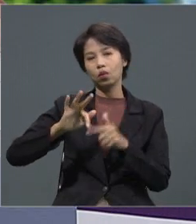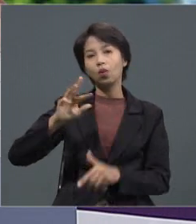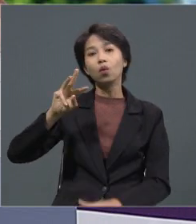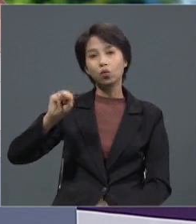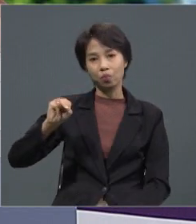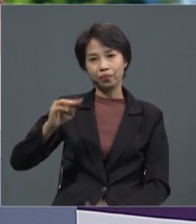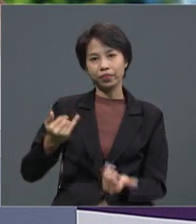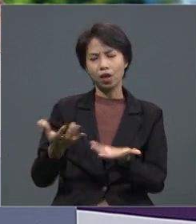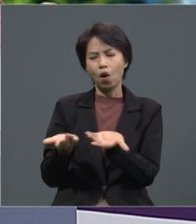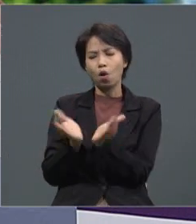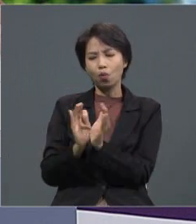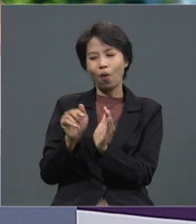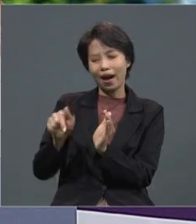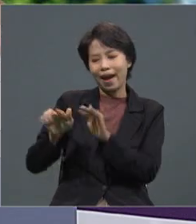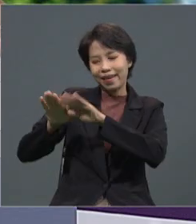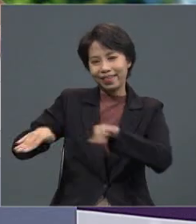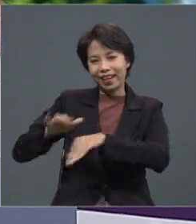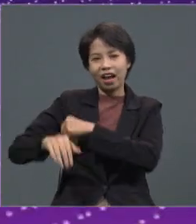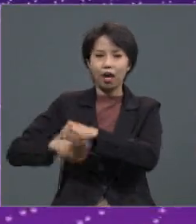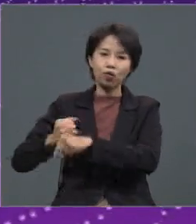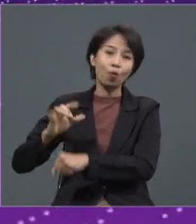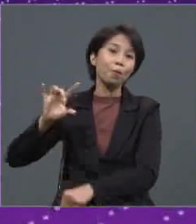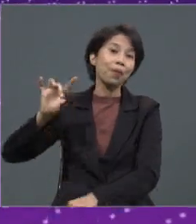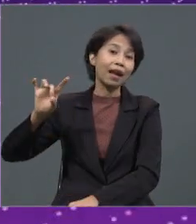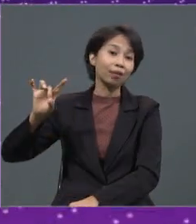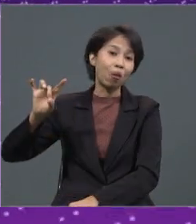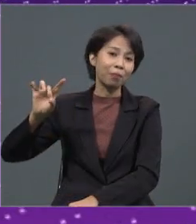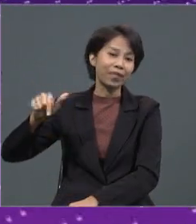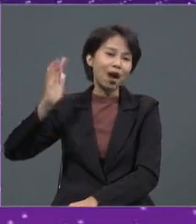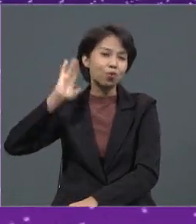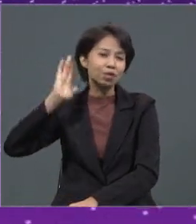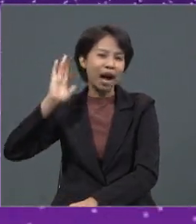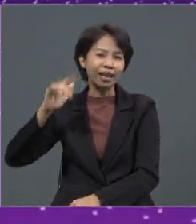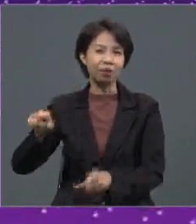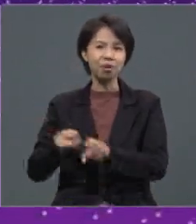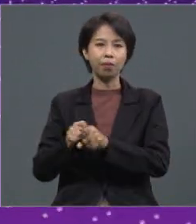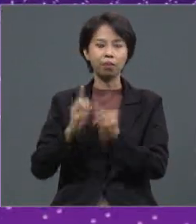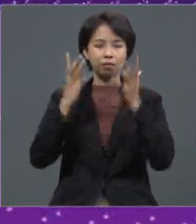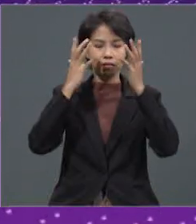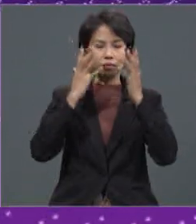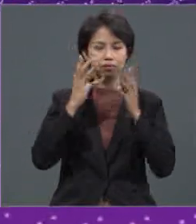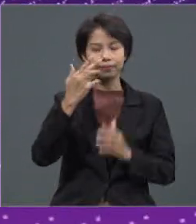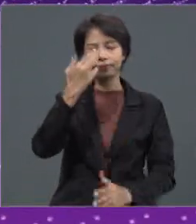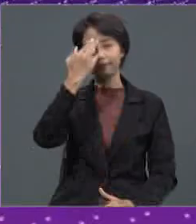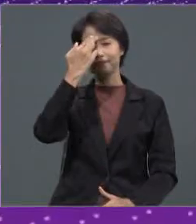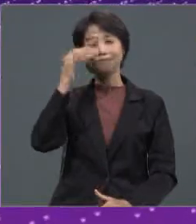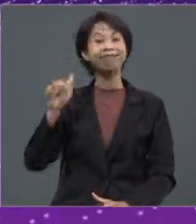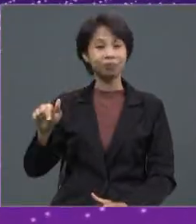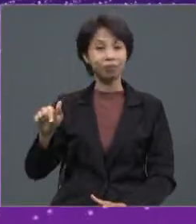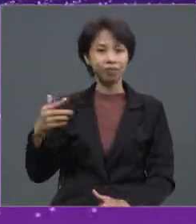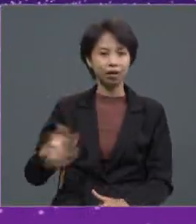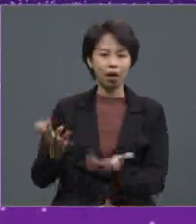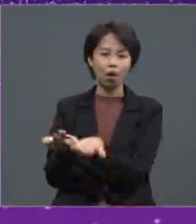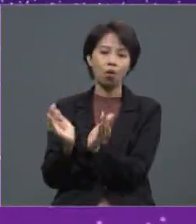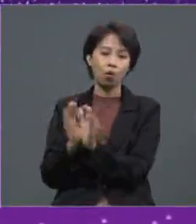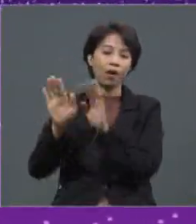แล้วก็ครอบครัวของเด็ก8ขวบที่บอกว่ามีการเชื่อมจิตได้นะครับโดยคุณหนุ่มแจ้งข้อหาหมิ่นประมาทเมื่อวานนี้ทางครอบครัว